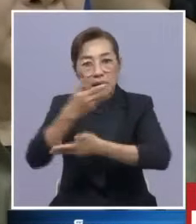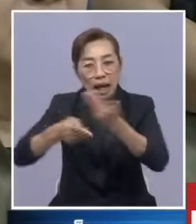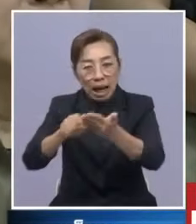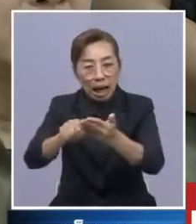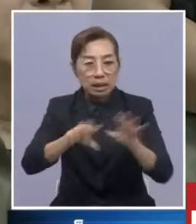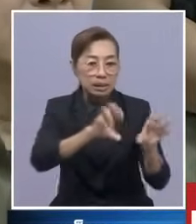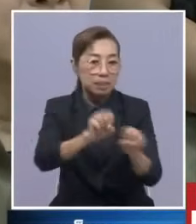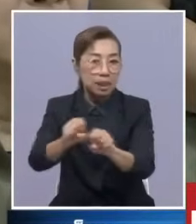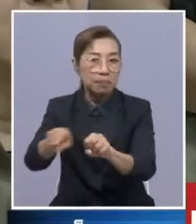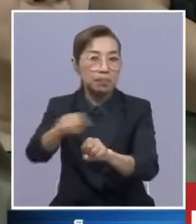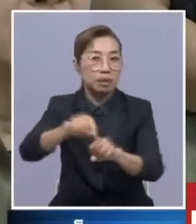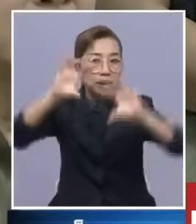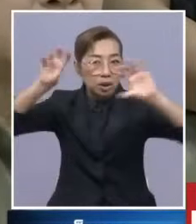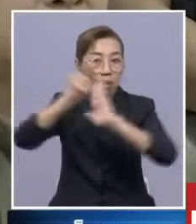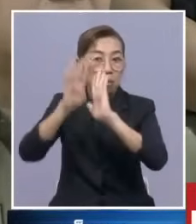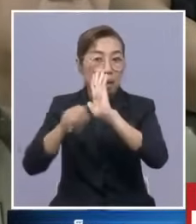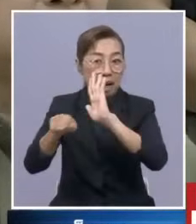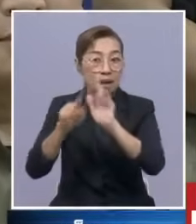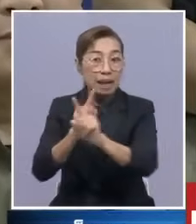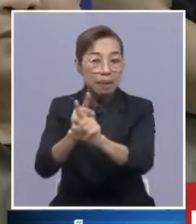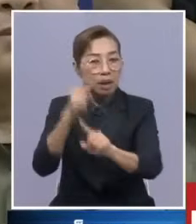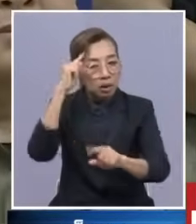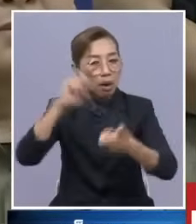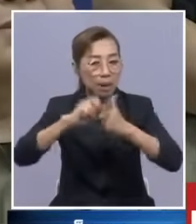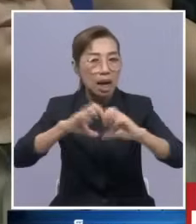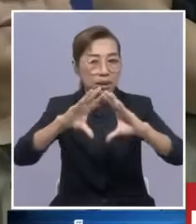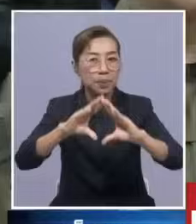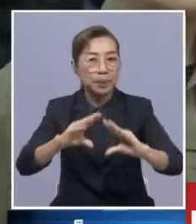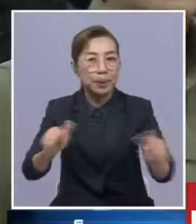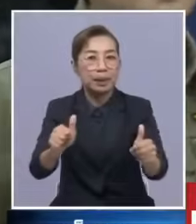บายรัฐบาลนั้นจะทำให้ปัญหานี้เบาบางลงอย่างแน่นอนค่ะ